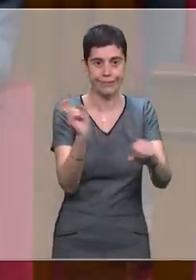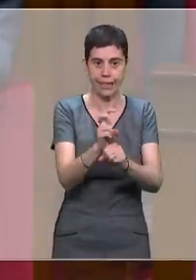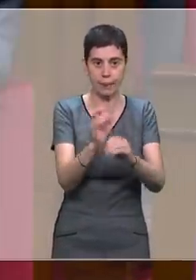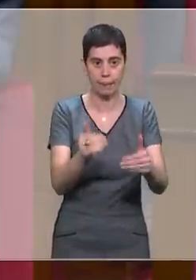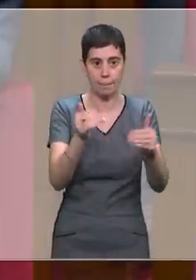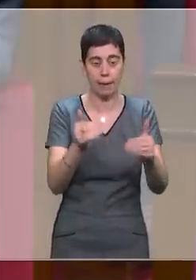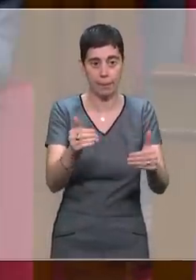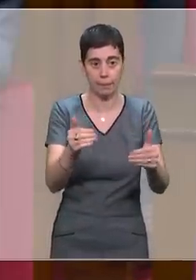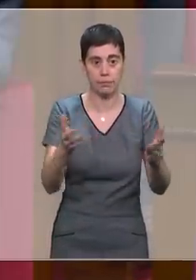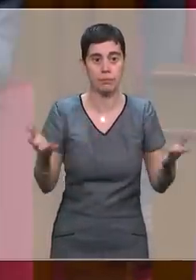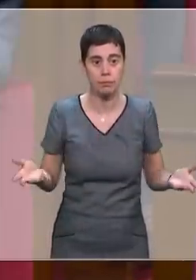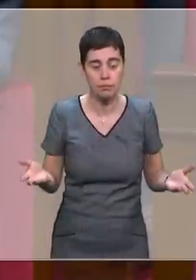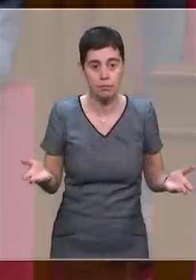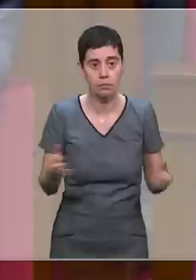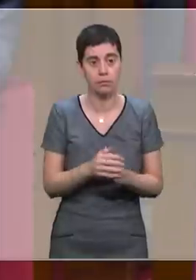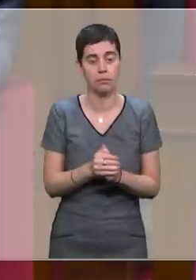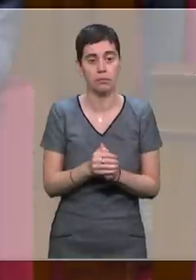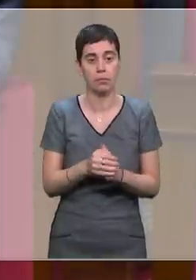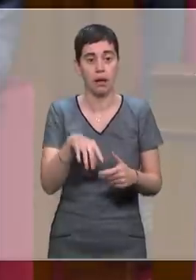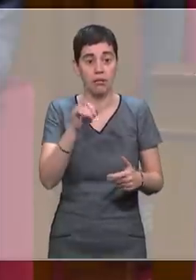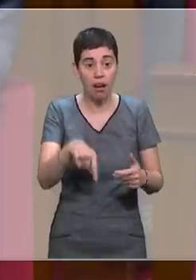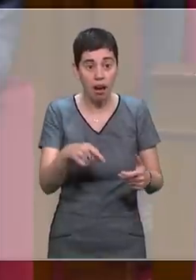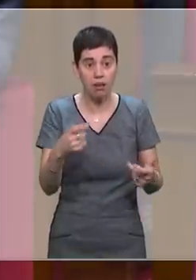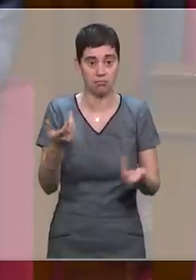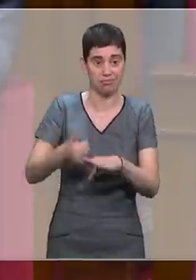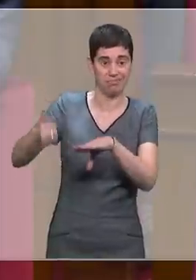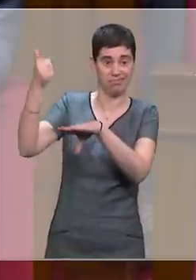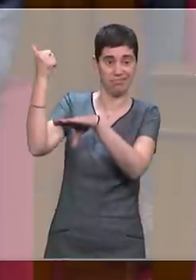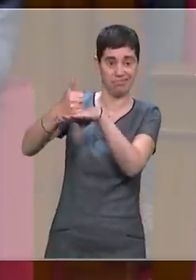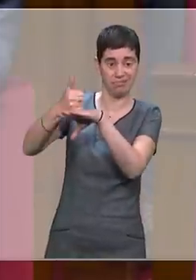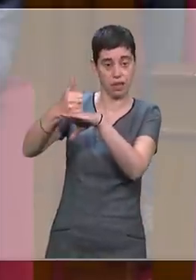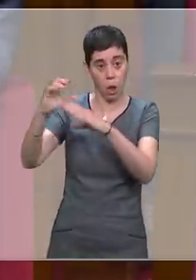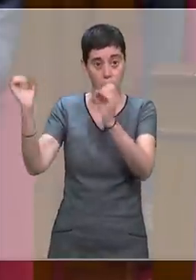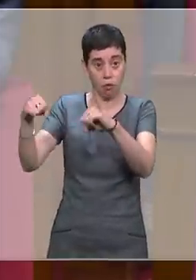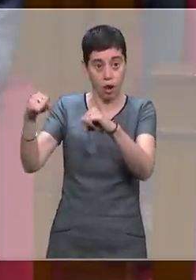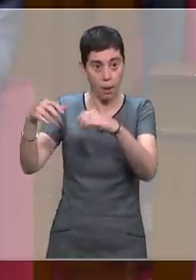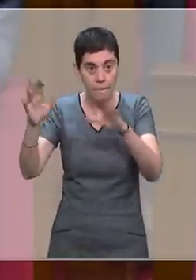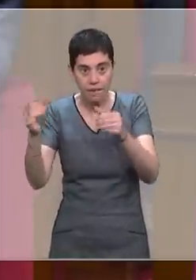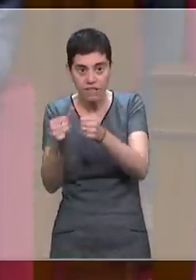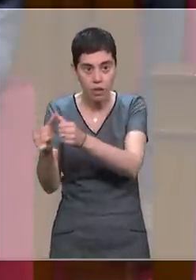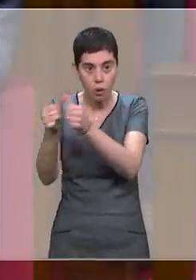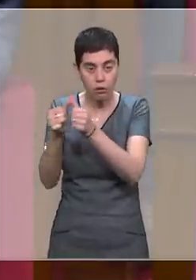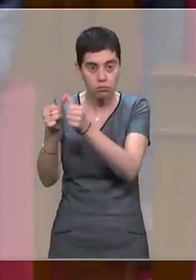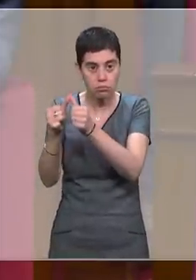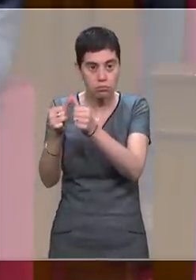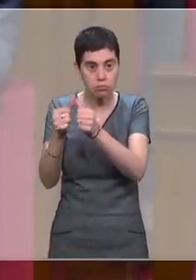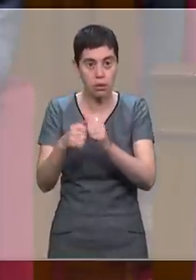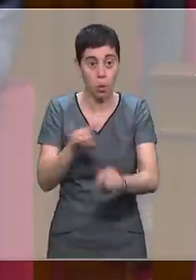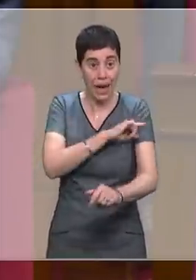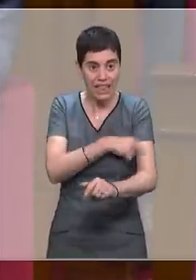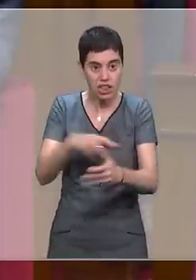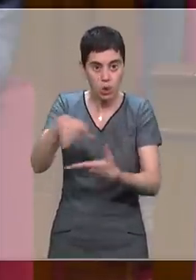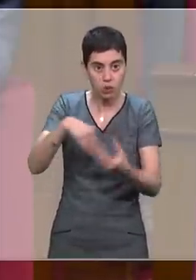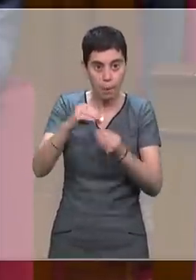le manque d'attention, une légèreté du pouvoir central, puisque le même silence se retrouve pour les énergies